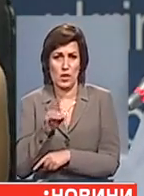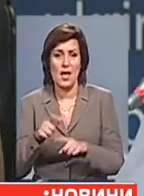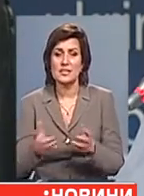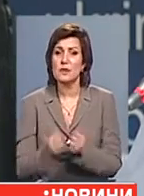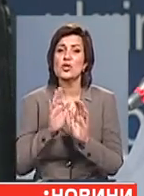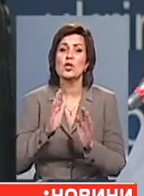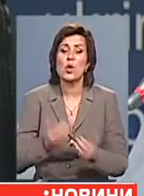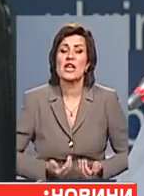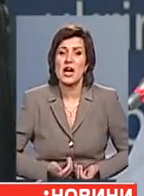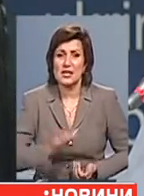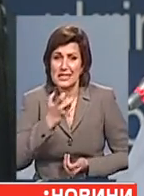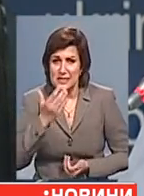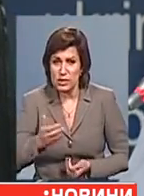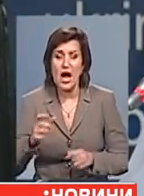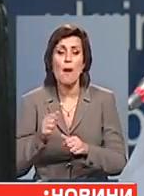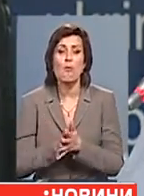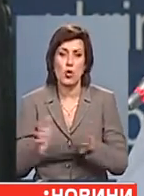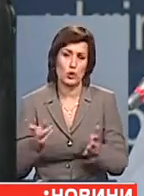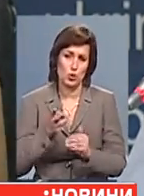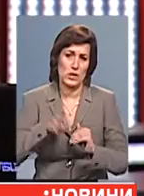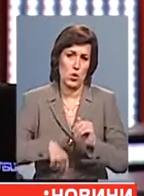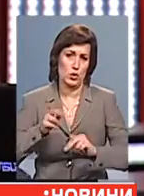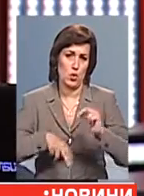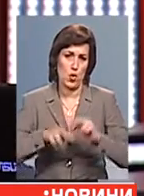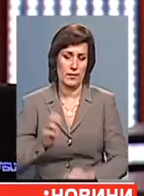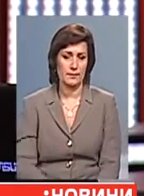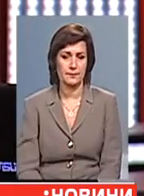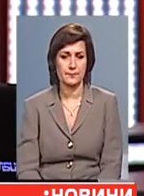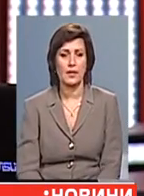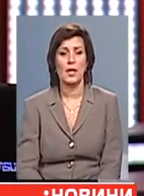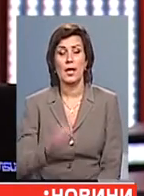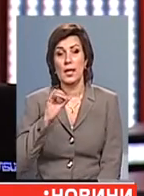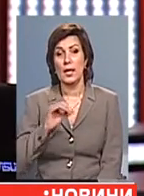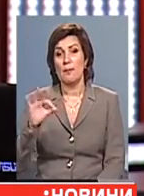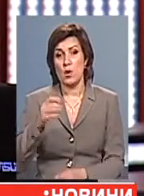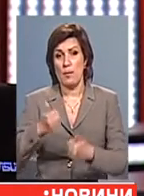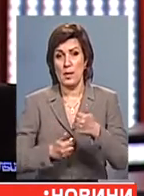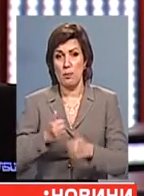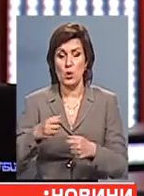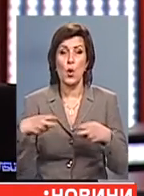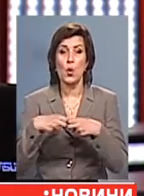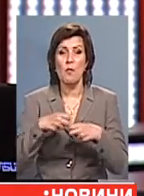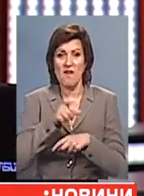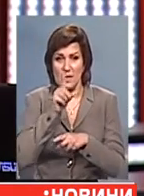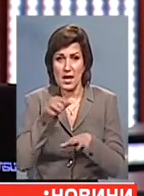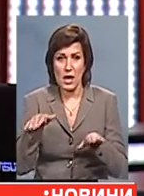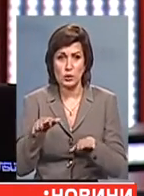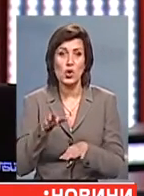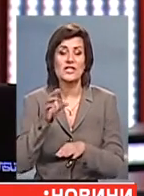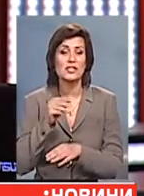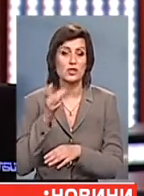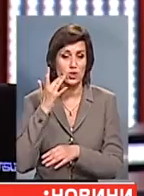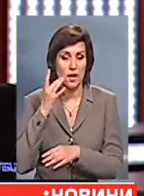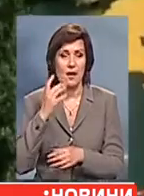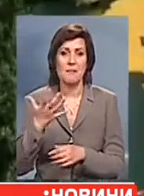300 жизней, а гораздо больше, и нам нужно его достроить. Ну і на сам кінець про перегони гумових качок у США. 60